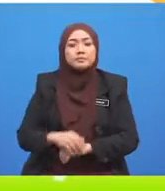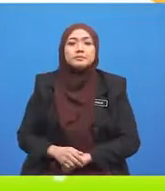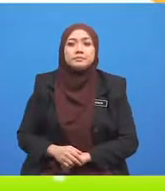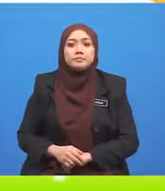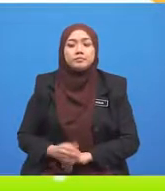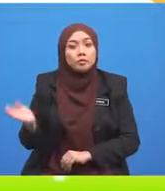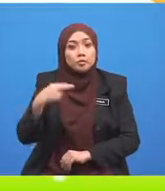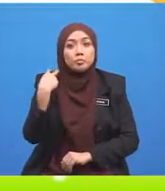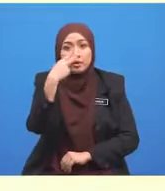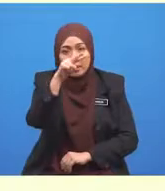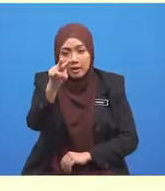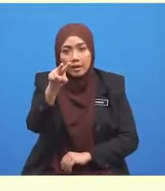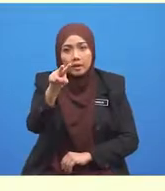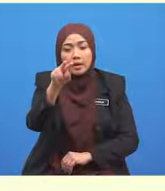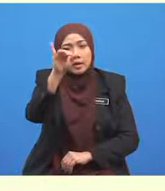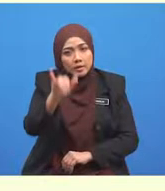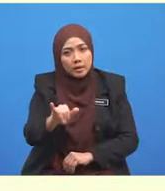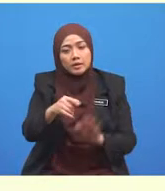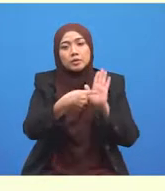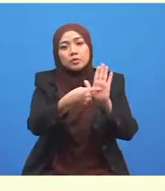Mari lihat paparan ini.